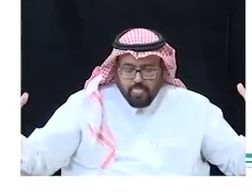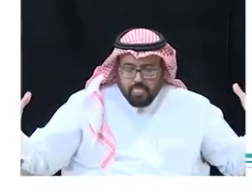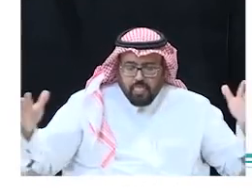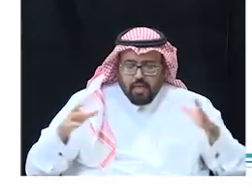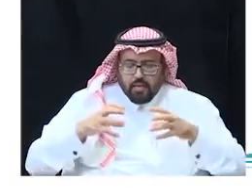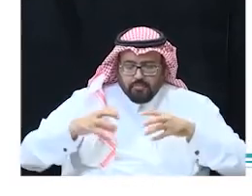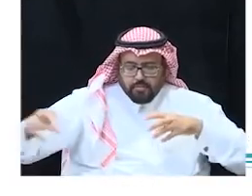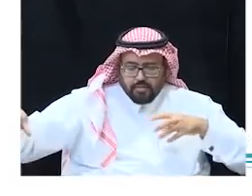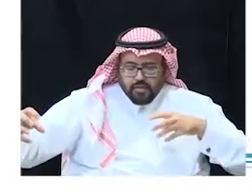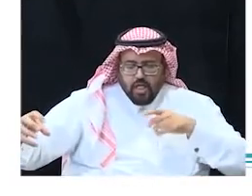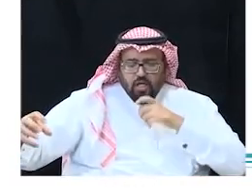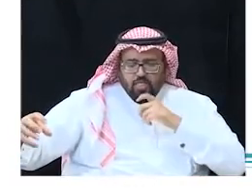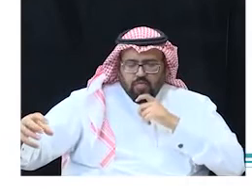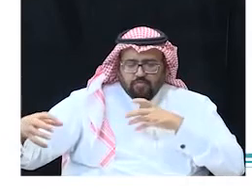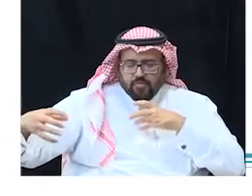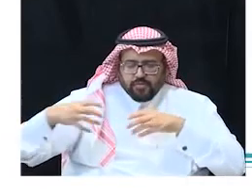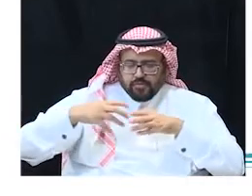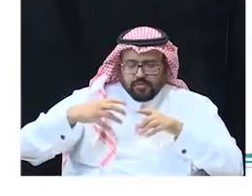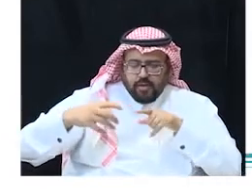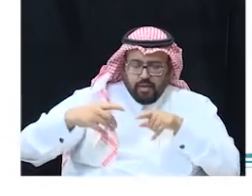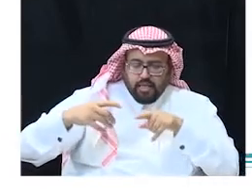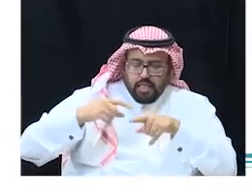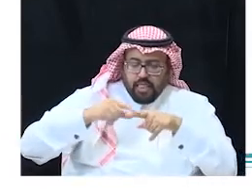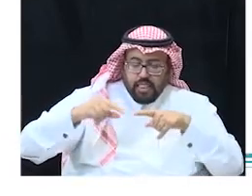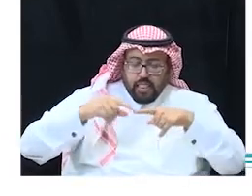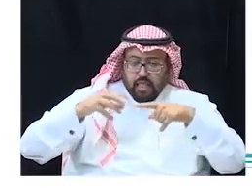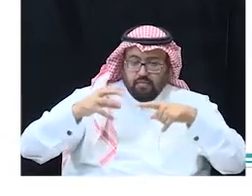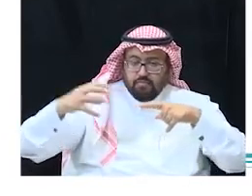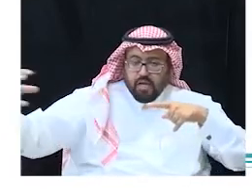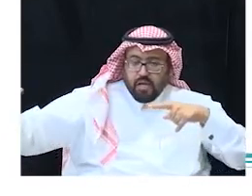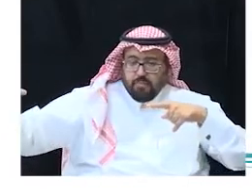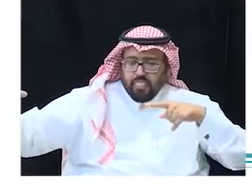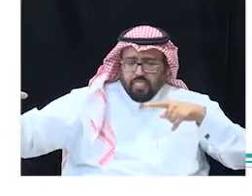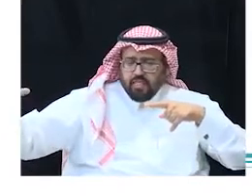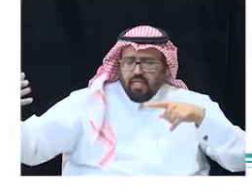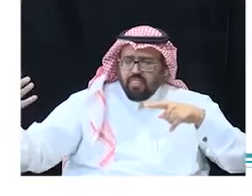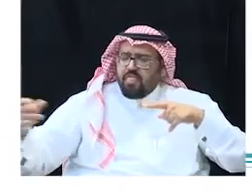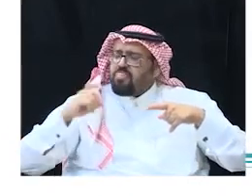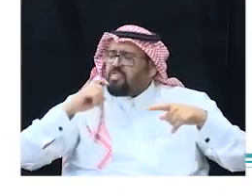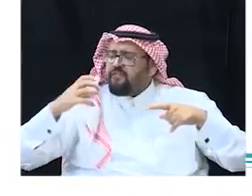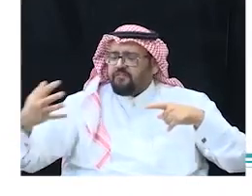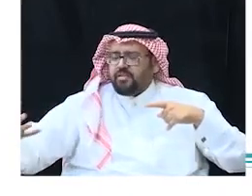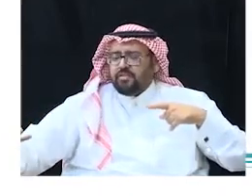وكلما ابتعد المغناطيس عن الجسم ضعفت قوة جذبه للجسم.